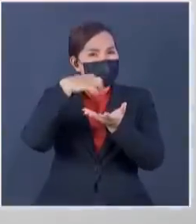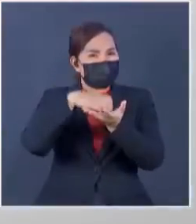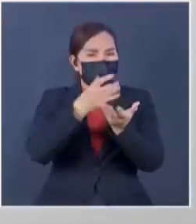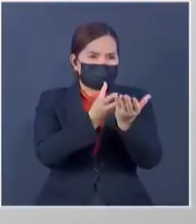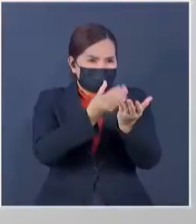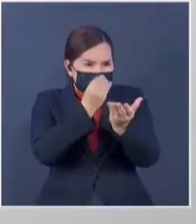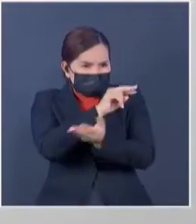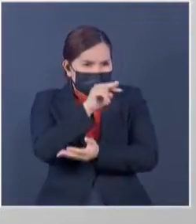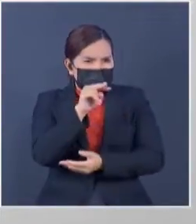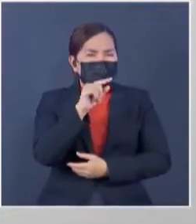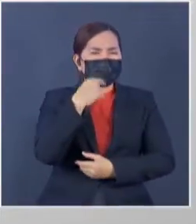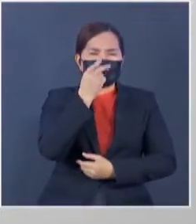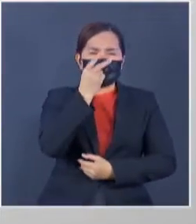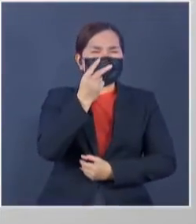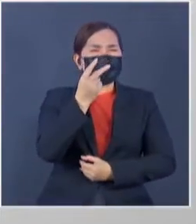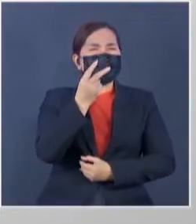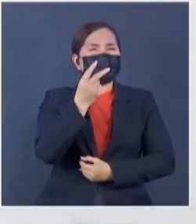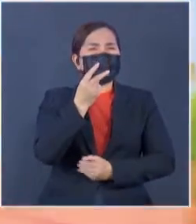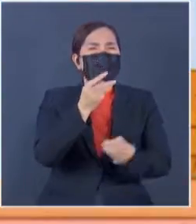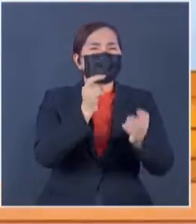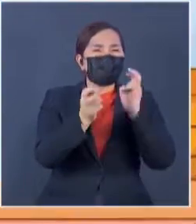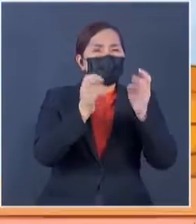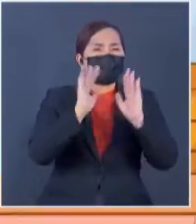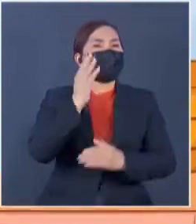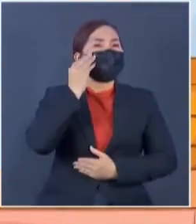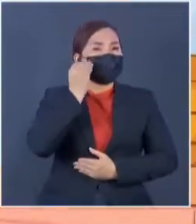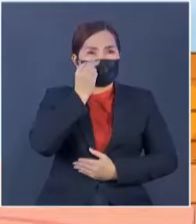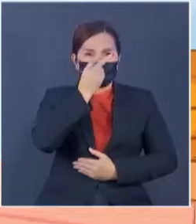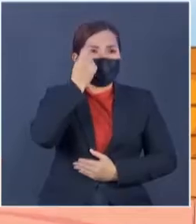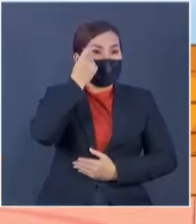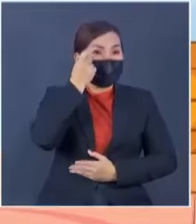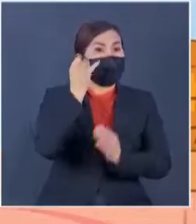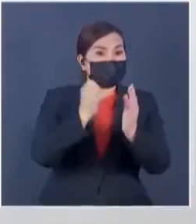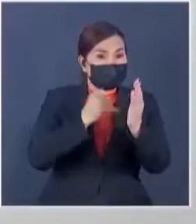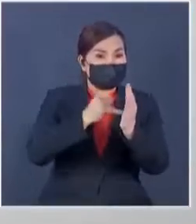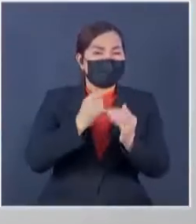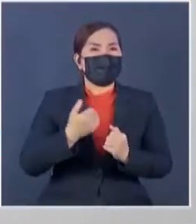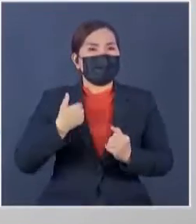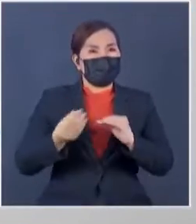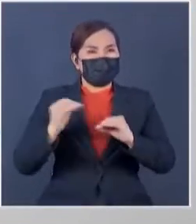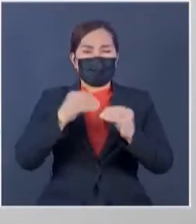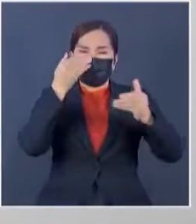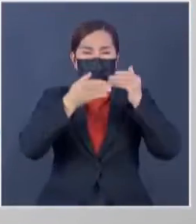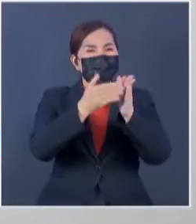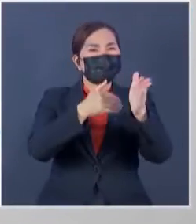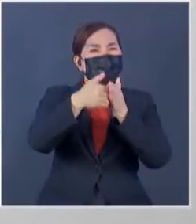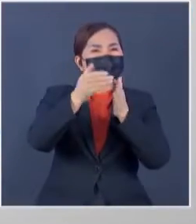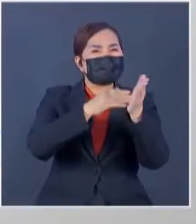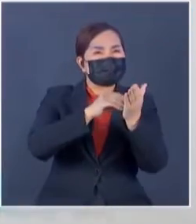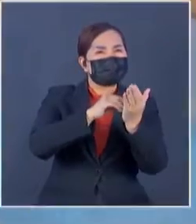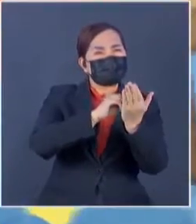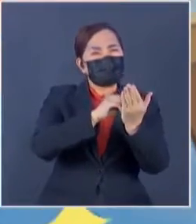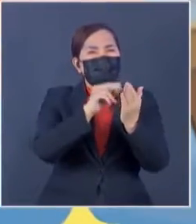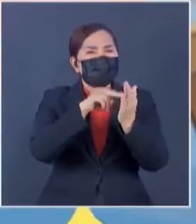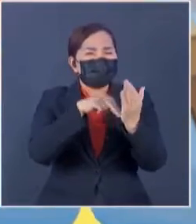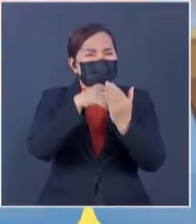โดยตัวละครที่สุดแสนจะน่ารักเข้าใจง่ายแล้วก็มาพร้อมกับกิจกรรมระบายสีกิจกรรมลากเส้นต่อจุด